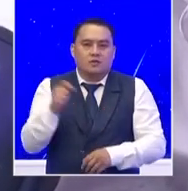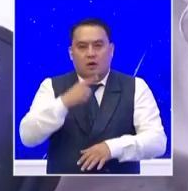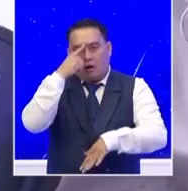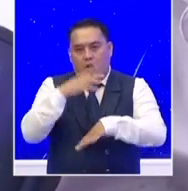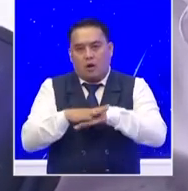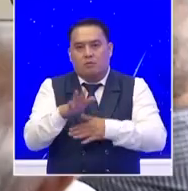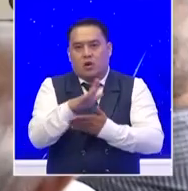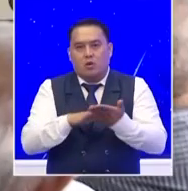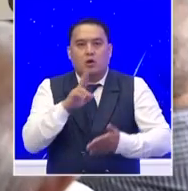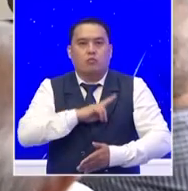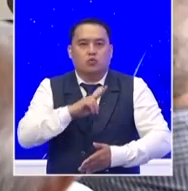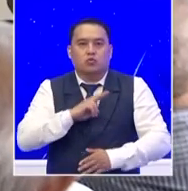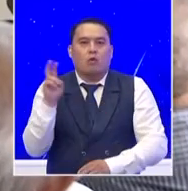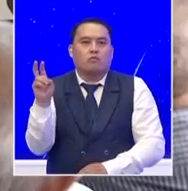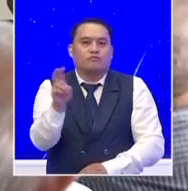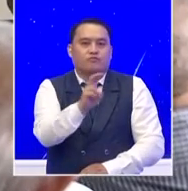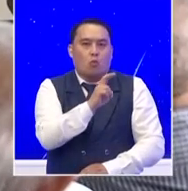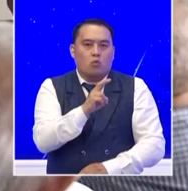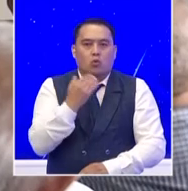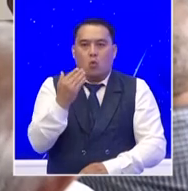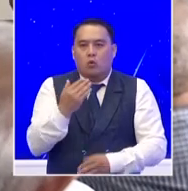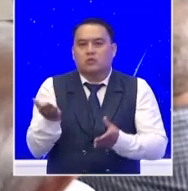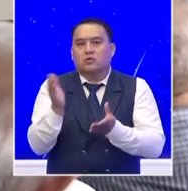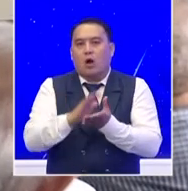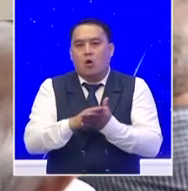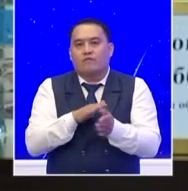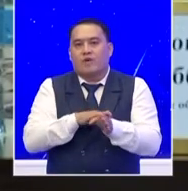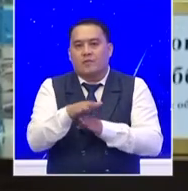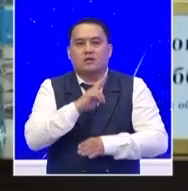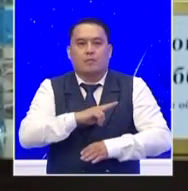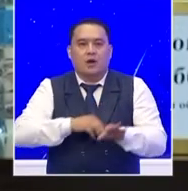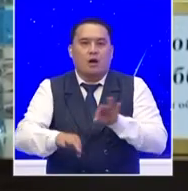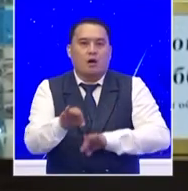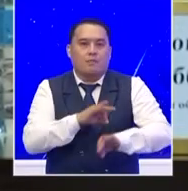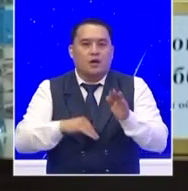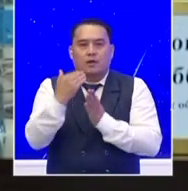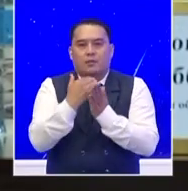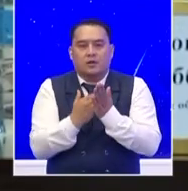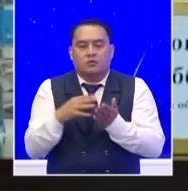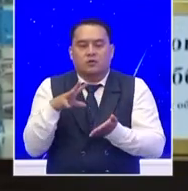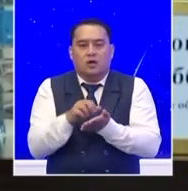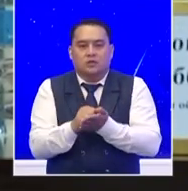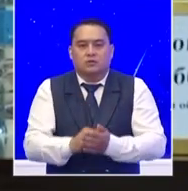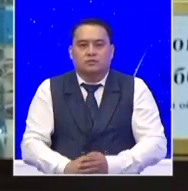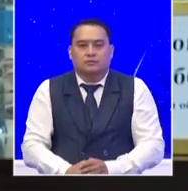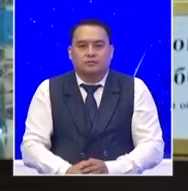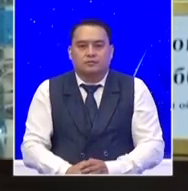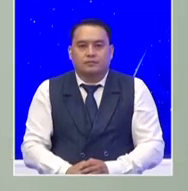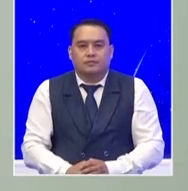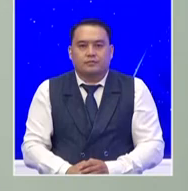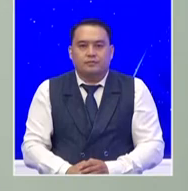области продолжится рабочим объездом, в рамках которого он ознакомится с ходом реализации проектов по программе «Дорожная карта